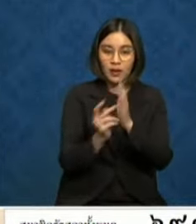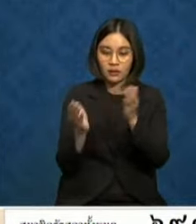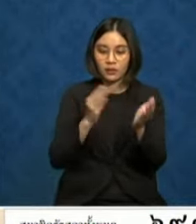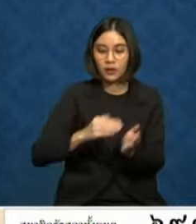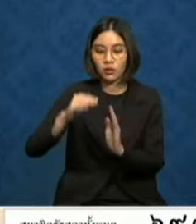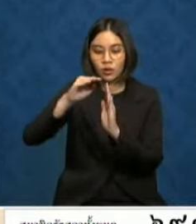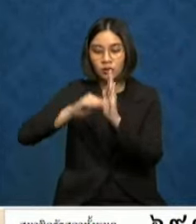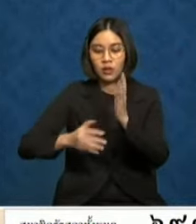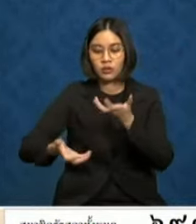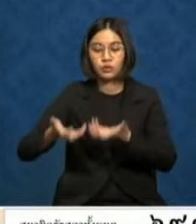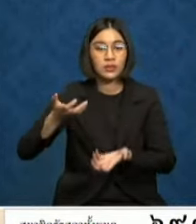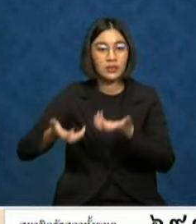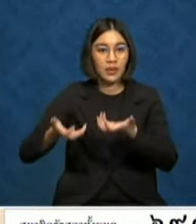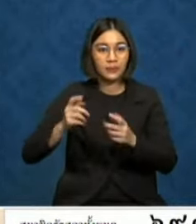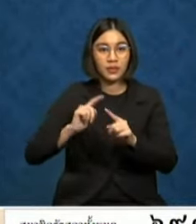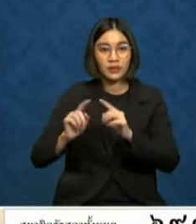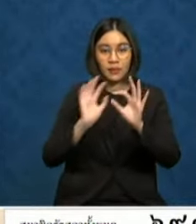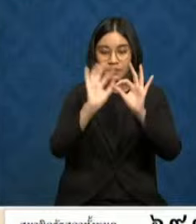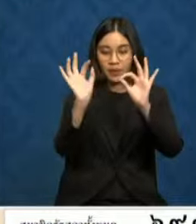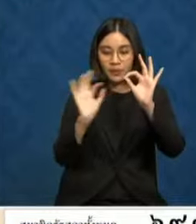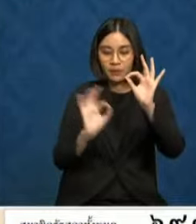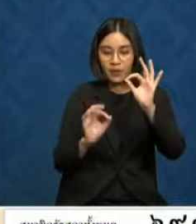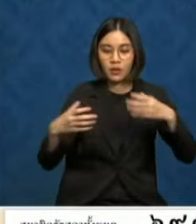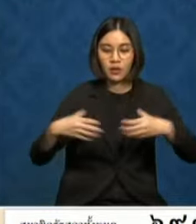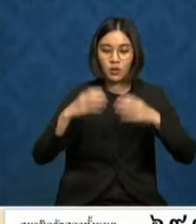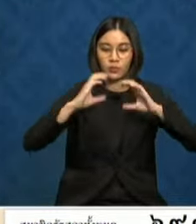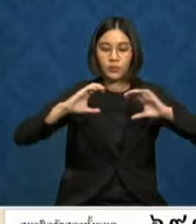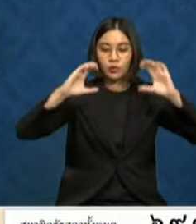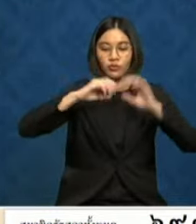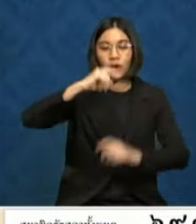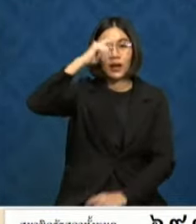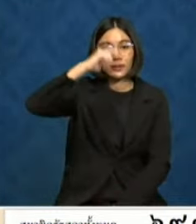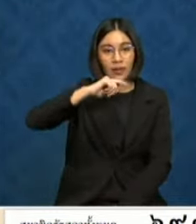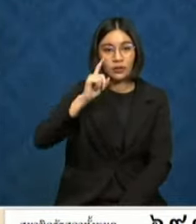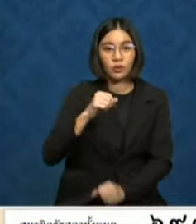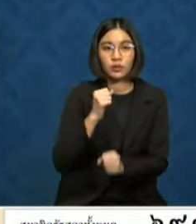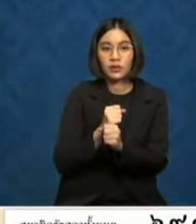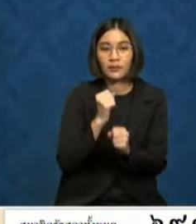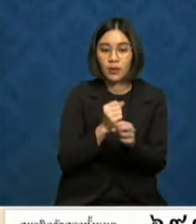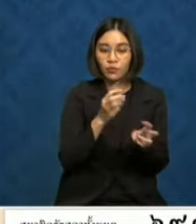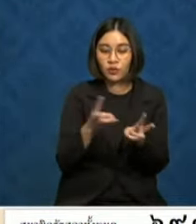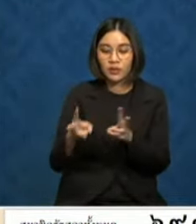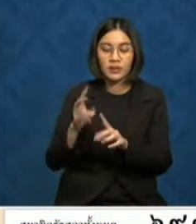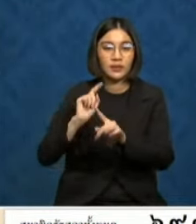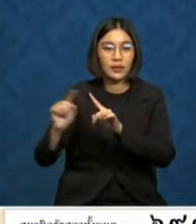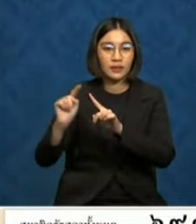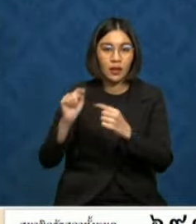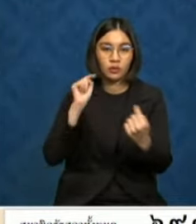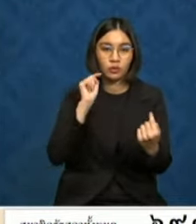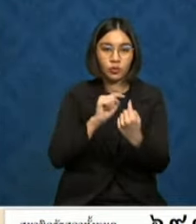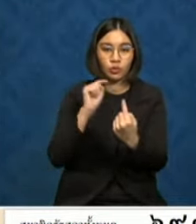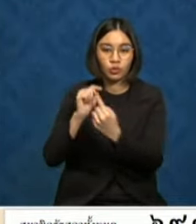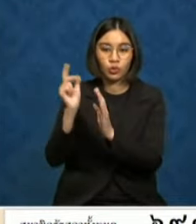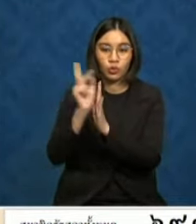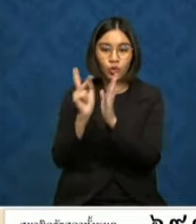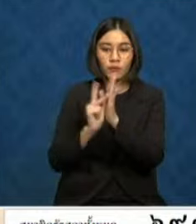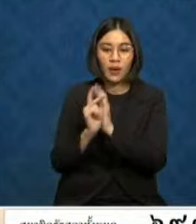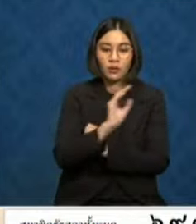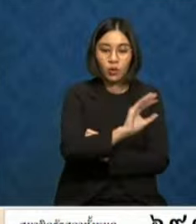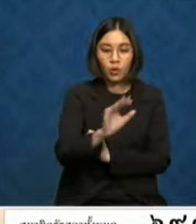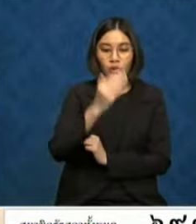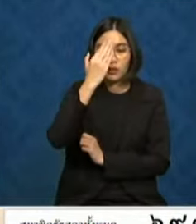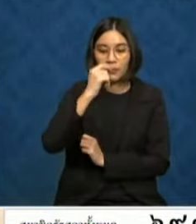การยุติธรรมนะคะซึ่งระบุว่ารัฐบาลแห่งราชอาณาจักรไทยจะดำเนินการทุกวิถีทางที่สอดคล้องกับกฎหมายของต